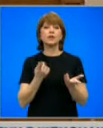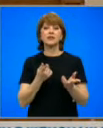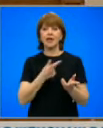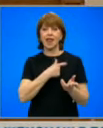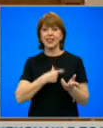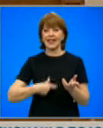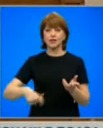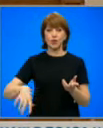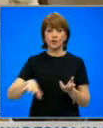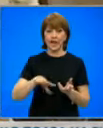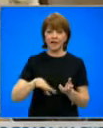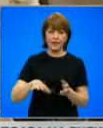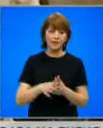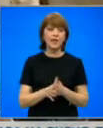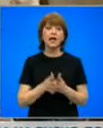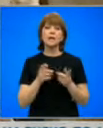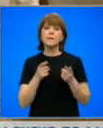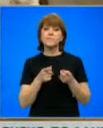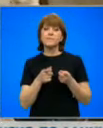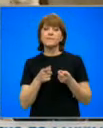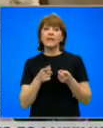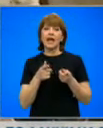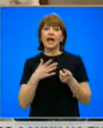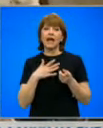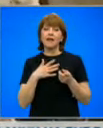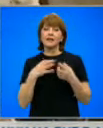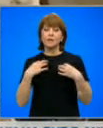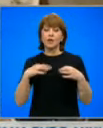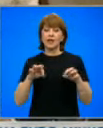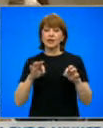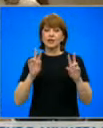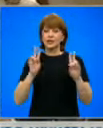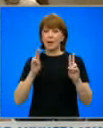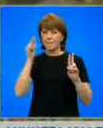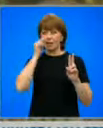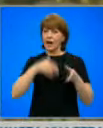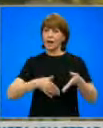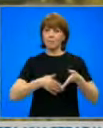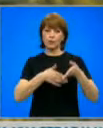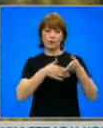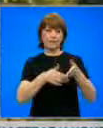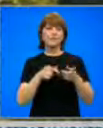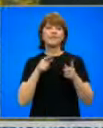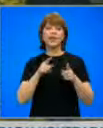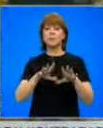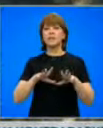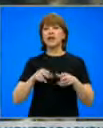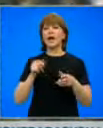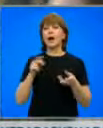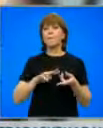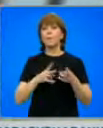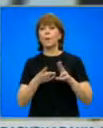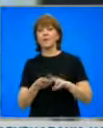такъв народ и Демократична България подкрепиха промените. Депутатите приеха и промени в закона за здравето, които дават